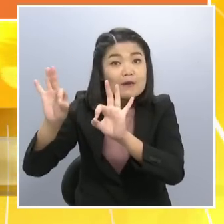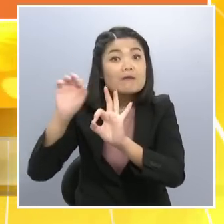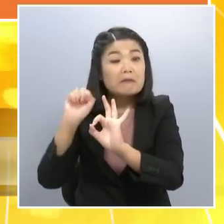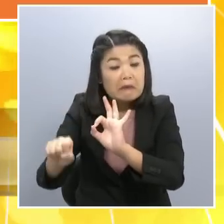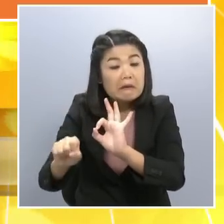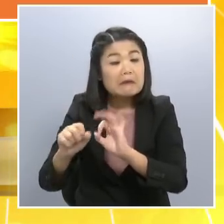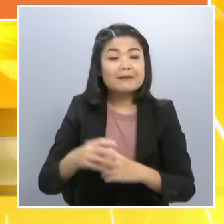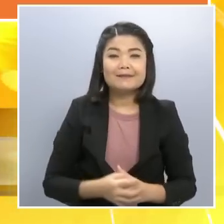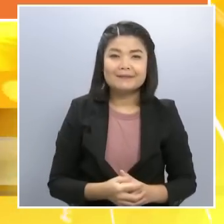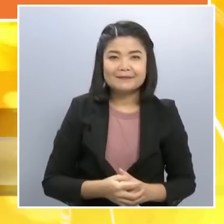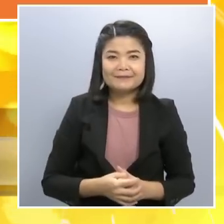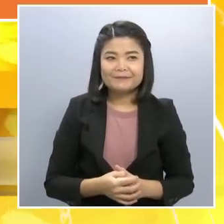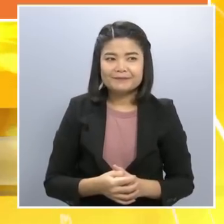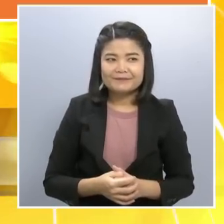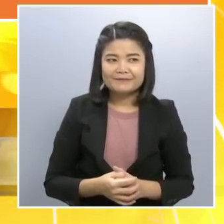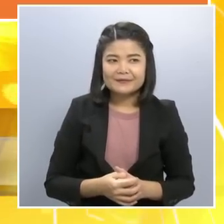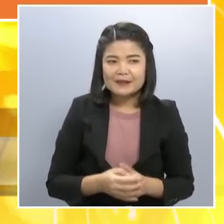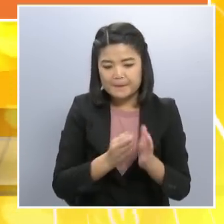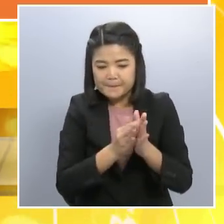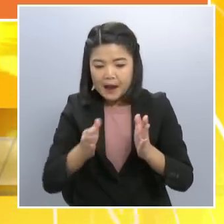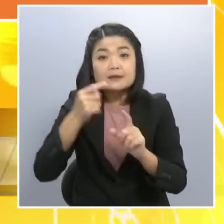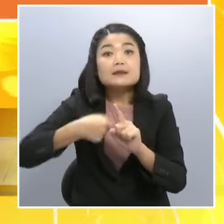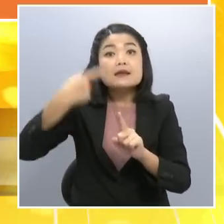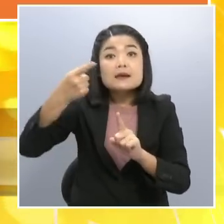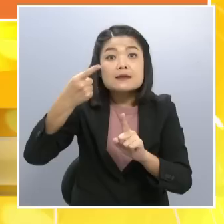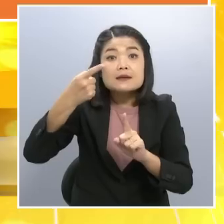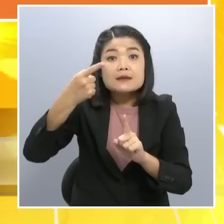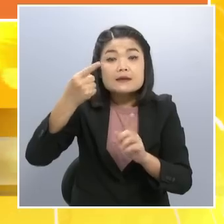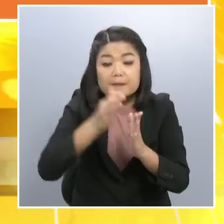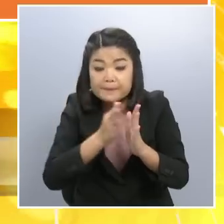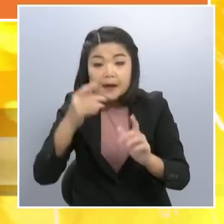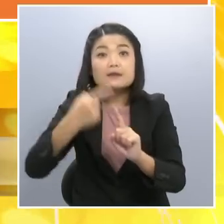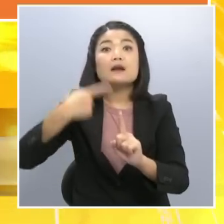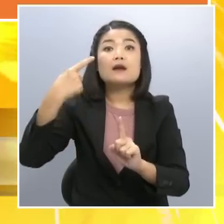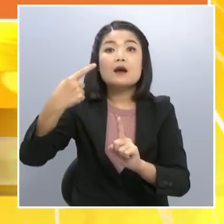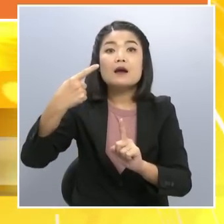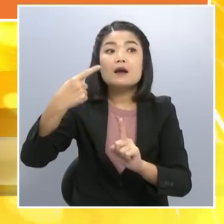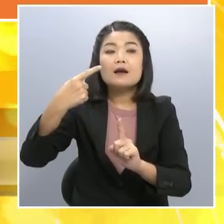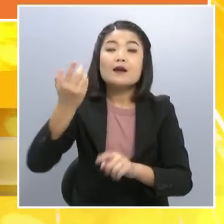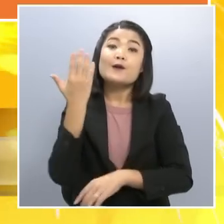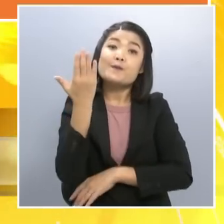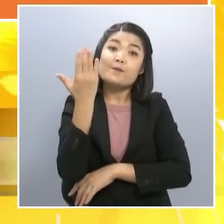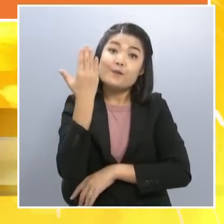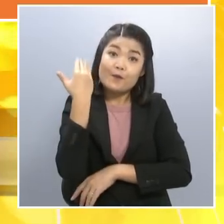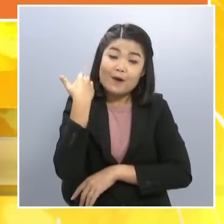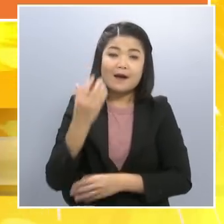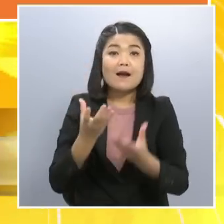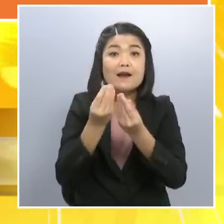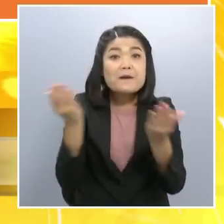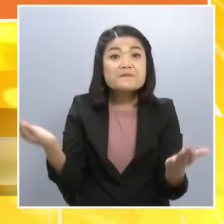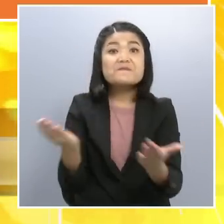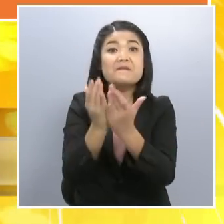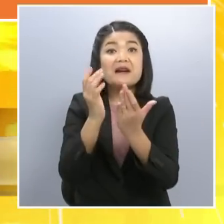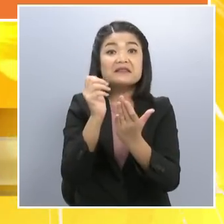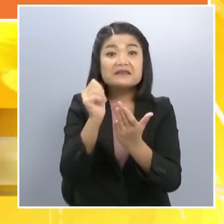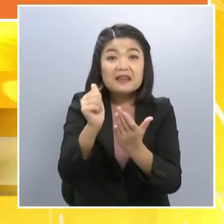ดกันขนาดนั้นแต่มันเดือนเดียวเอง ใช่ค่ะ เว้นไปงวดเดียวเองท่านผู้ชมเมื่อวานนี้เลขที่ออกเลข